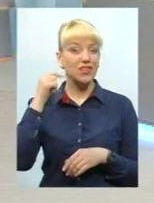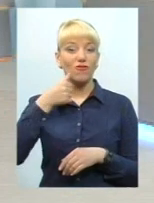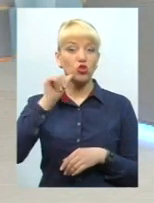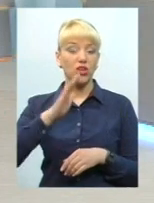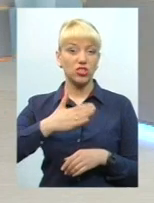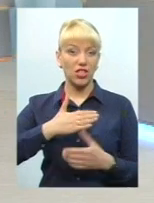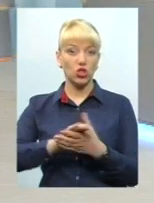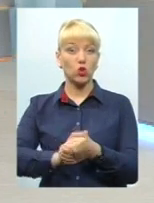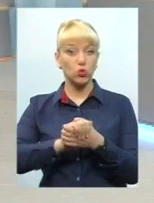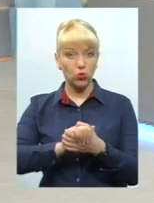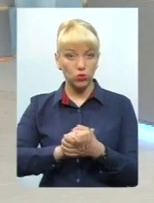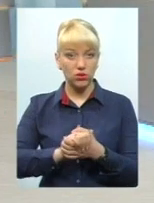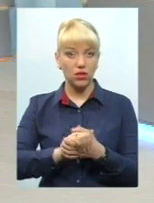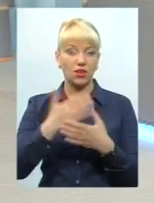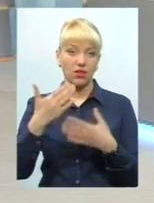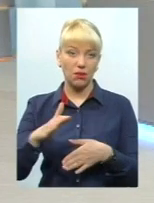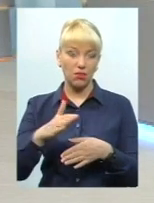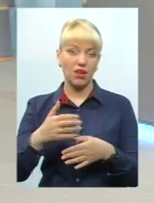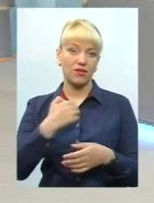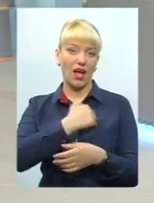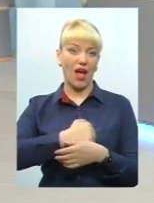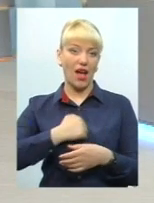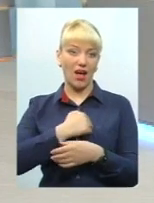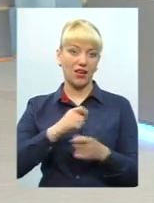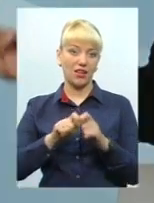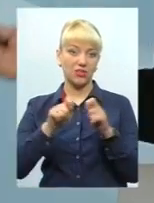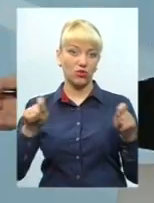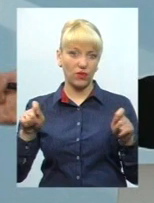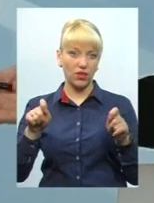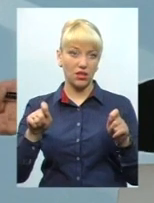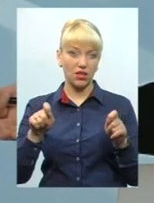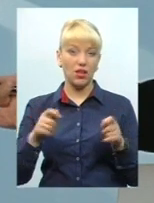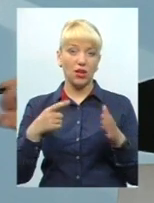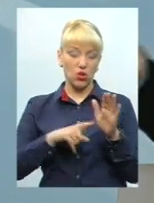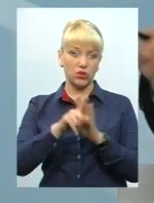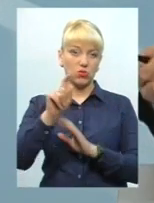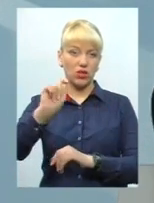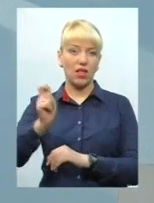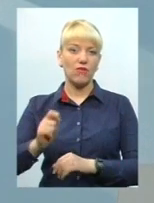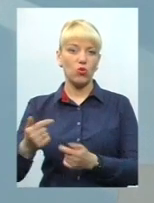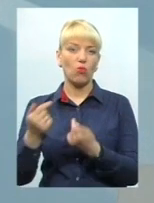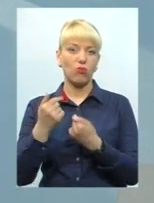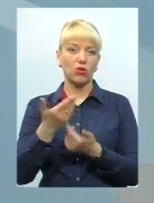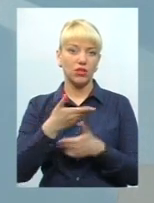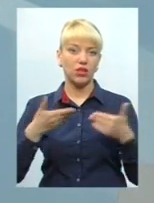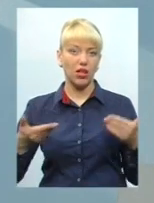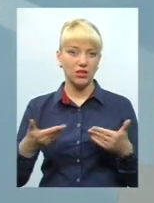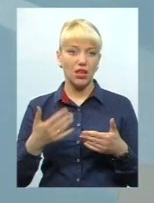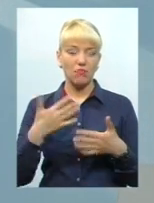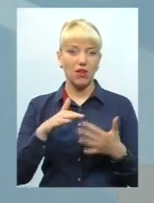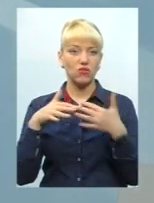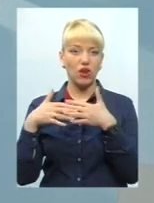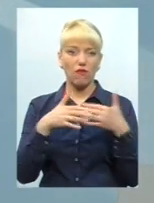відкрила проти нас збройну... Відкриту, по суті, агресію. Так, війну, розпочала проти нас війну, значить, і ми з Росією воюємо